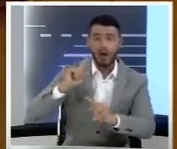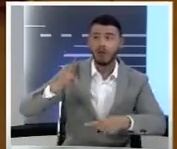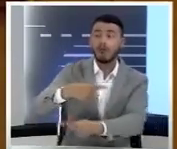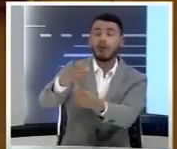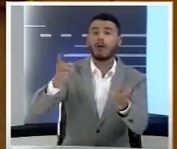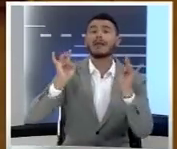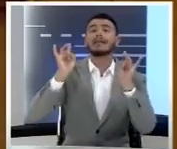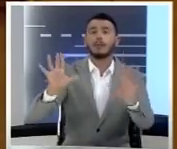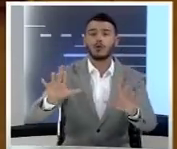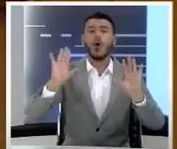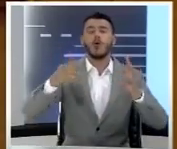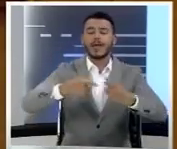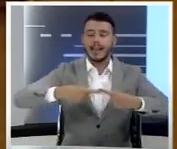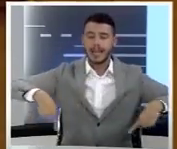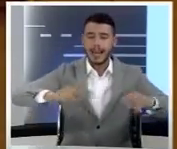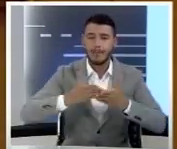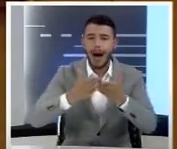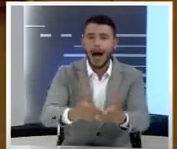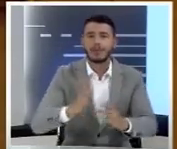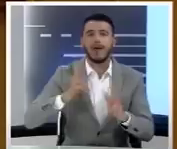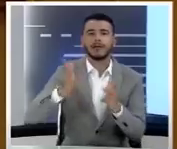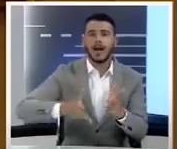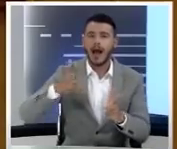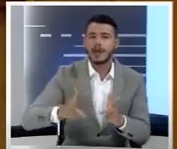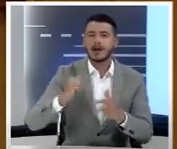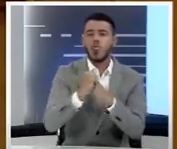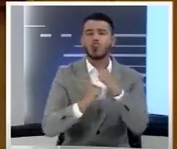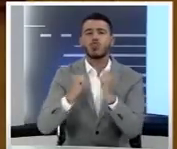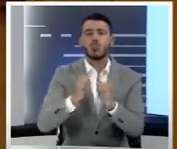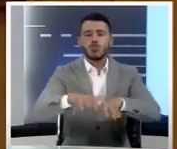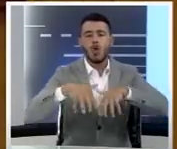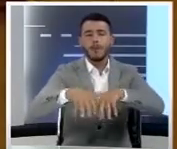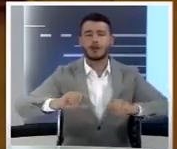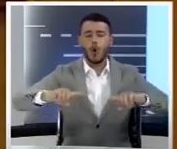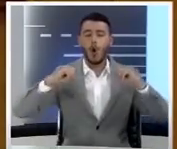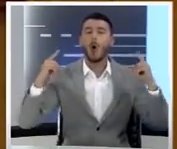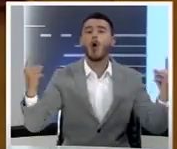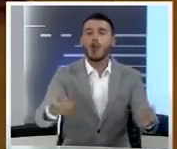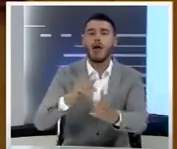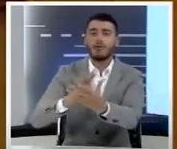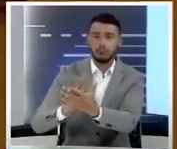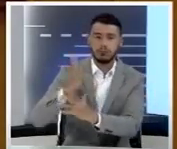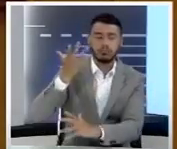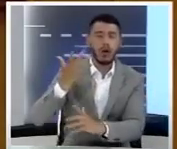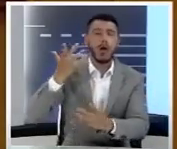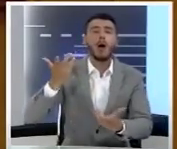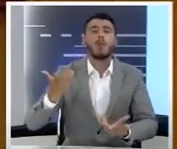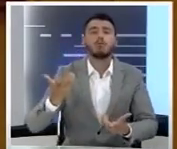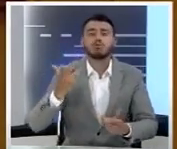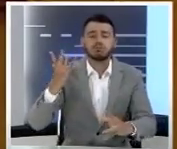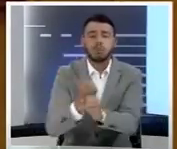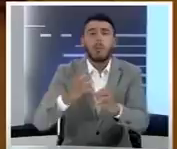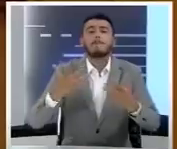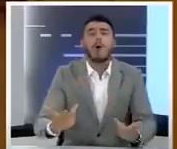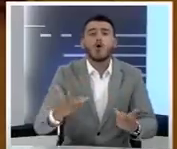Βαλκανίων. Τα λιμάνια μας, τα τρένα μας, οι υποδομές μας, τα πάντα θα αποκτήσουν αξία στο βαθμό που θα λειτουργούν ως υποδομές των